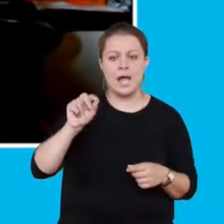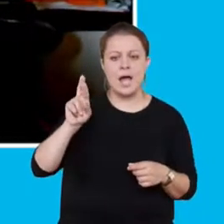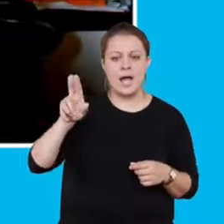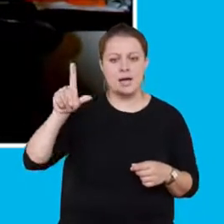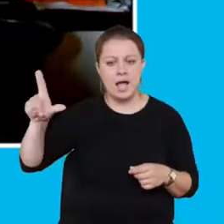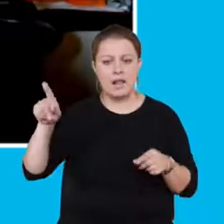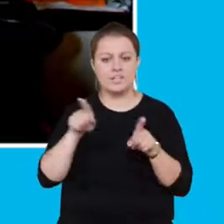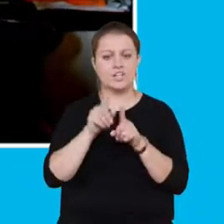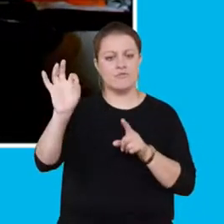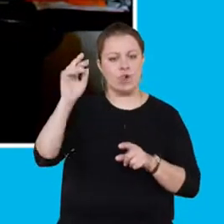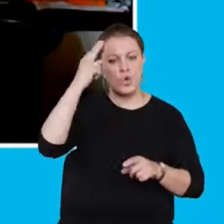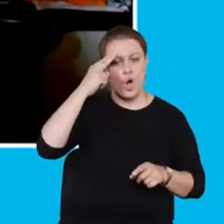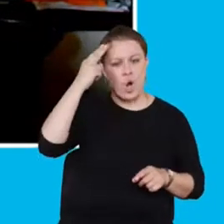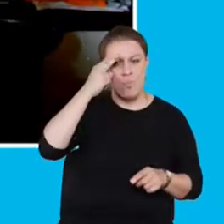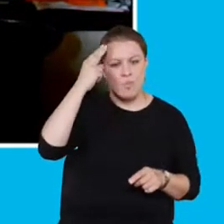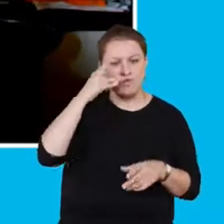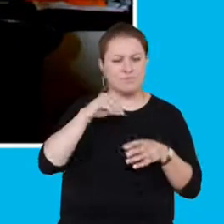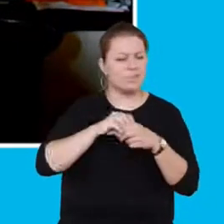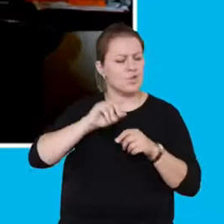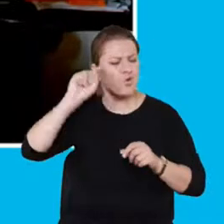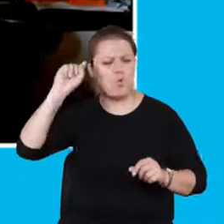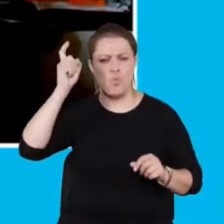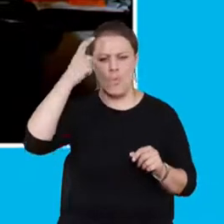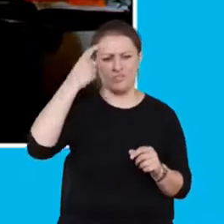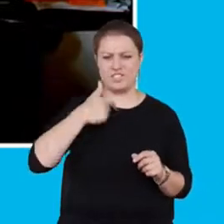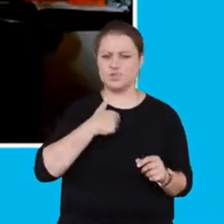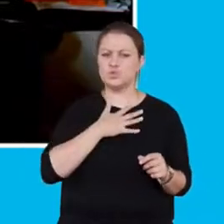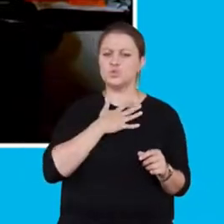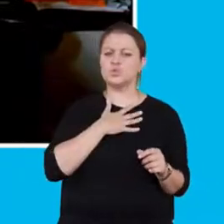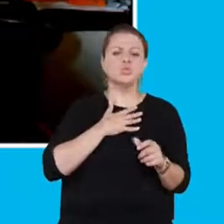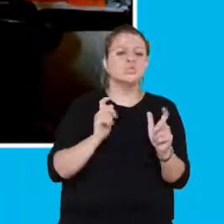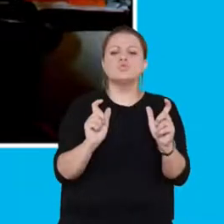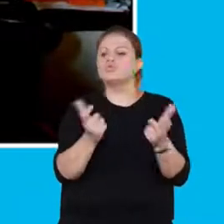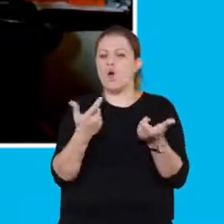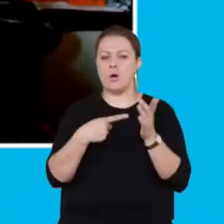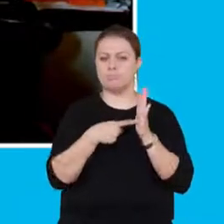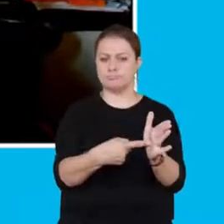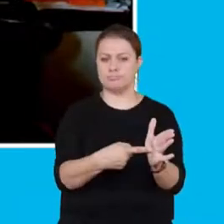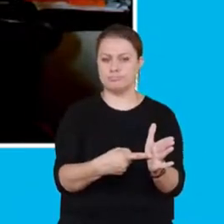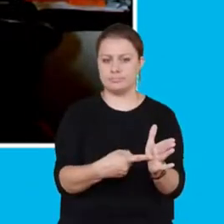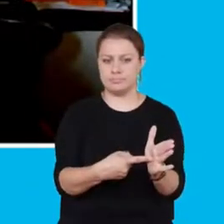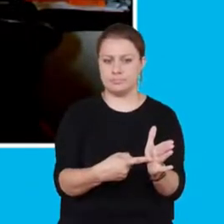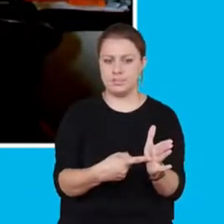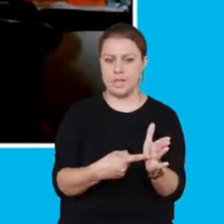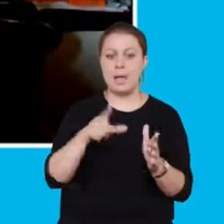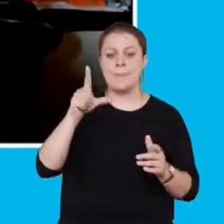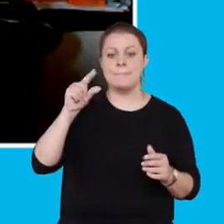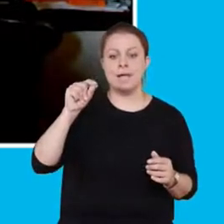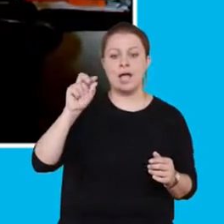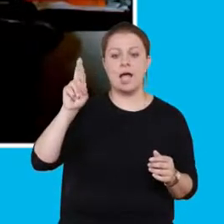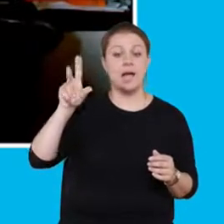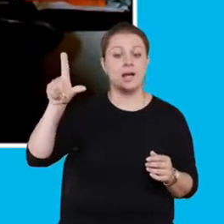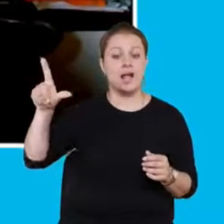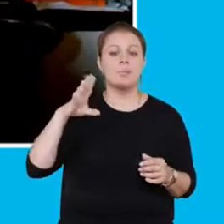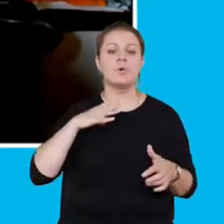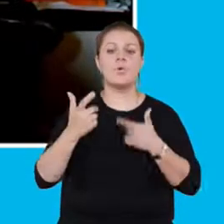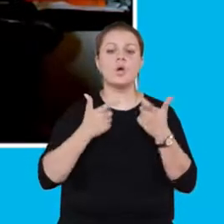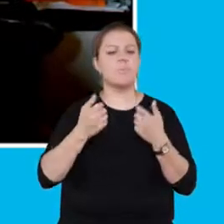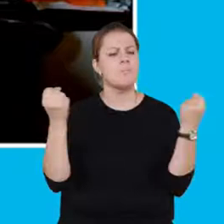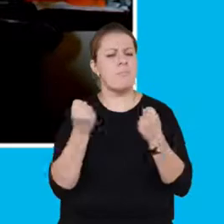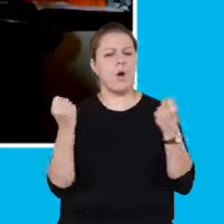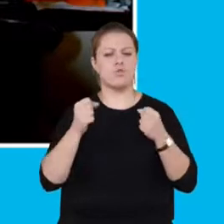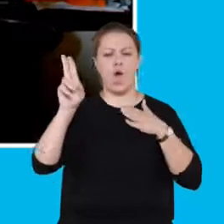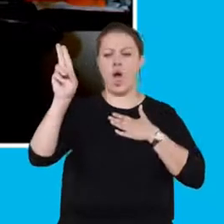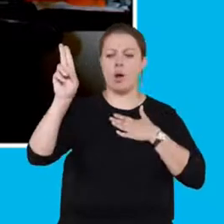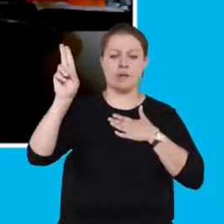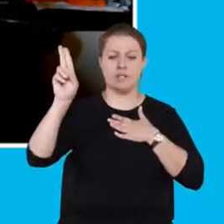powojenny w głównej mierze moim zdaniem polegała na tym, że PRL obiecywał i był w